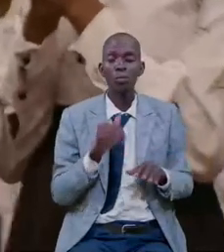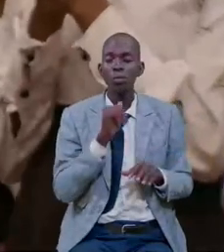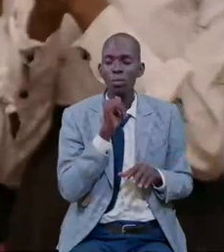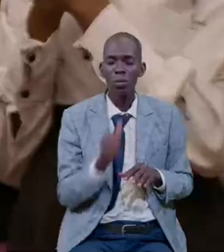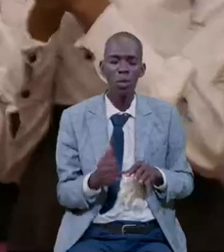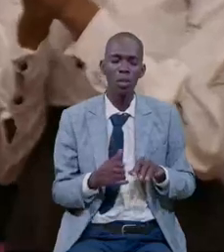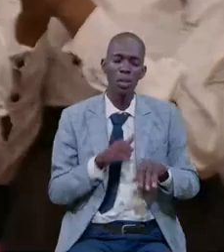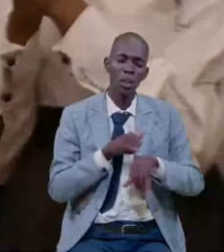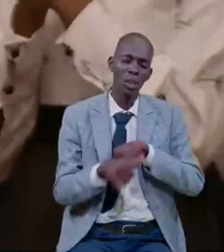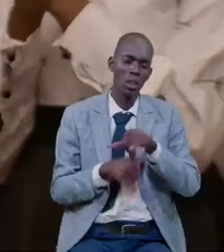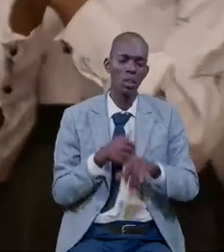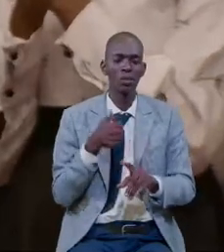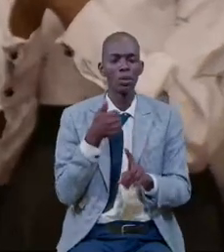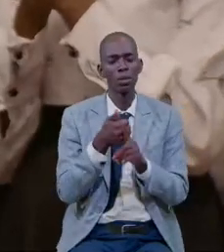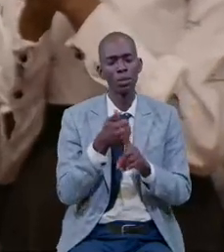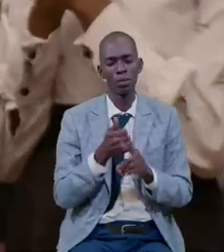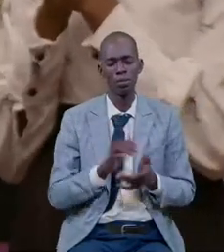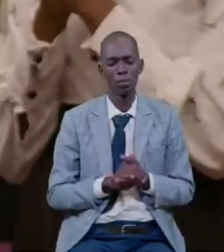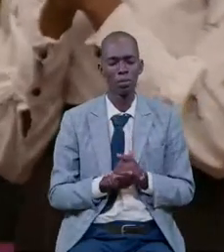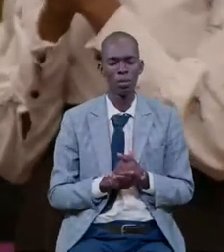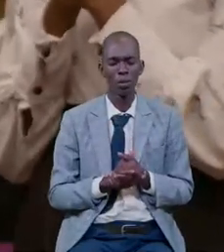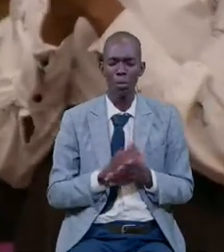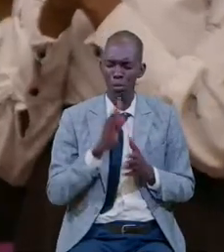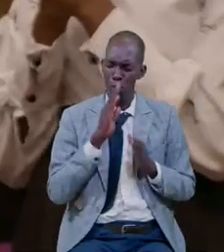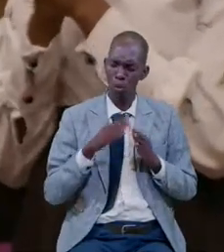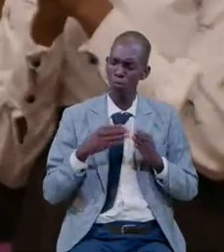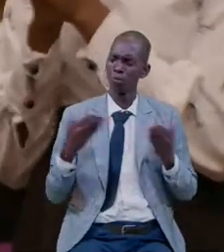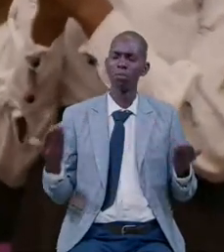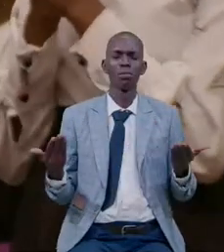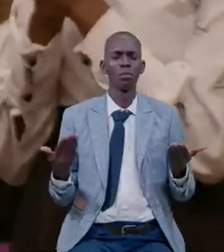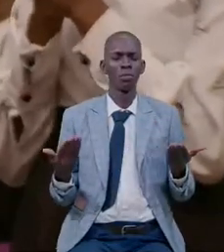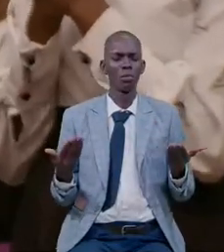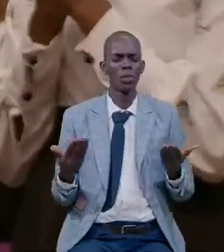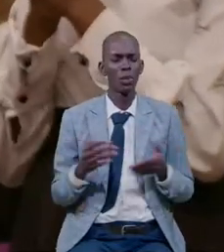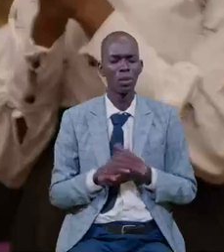Ne vous séduisez-vous pas. Soyez honnête.